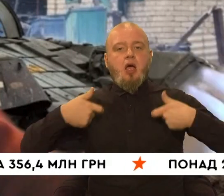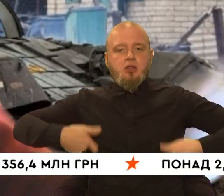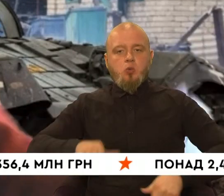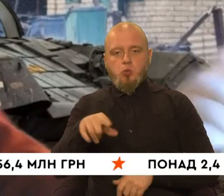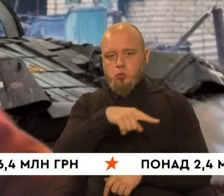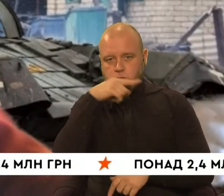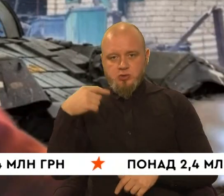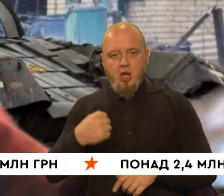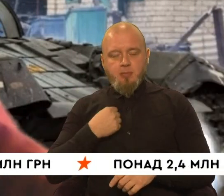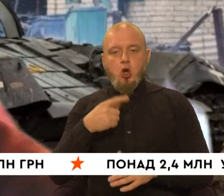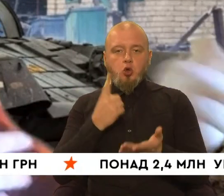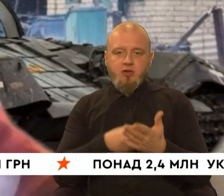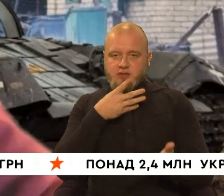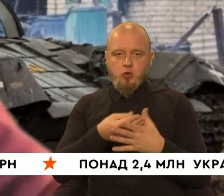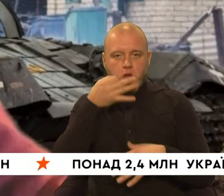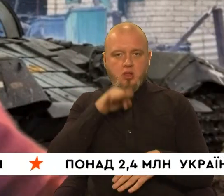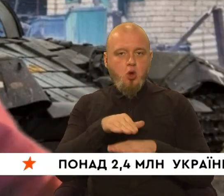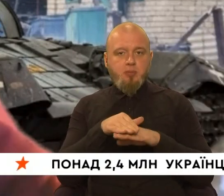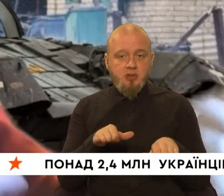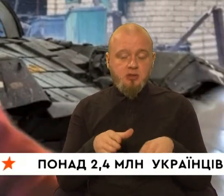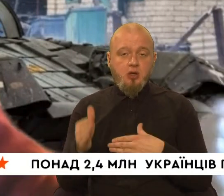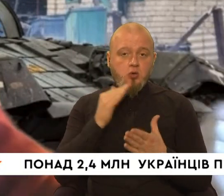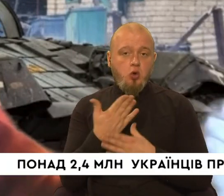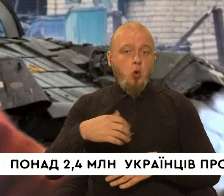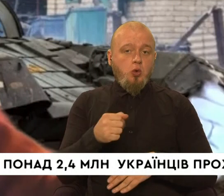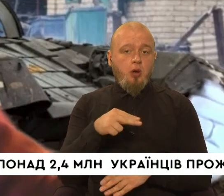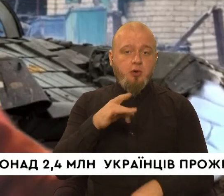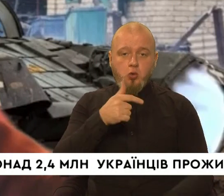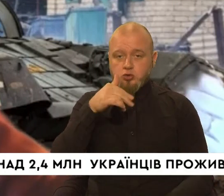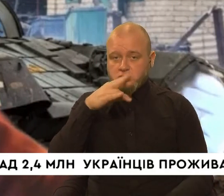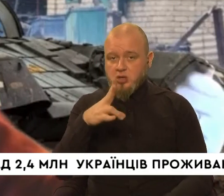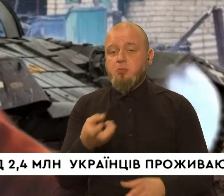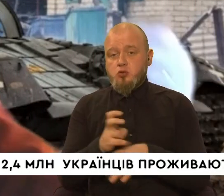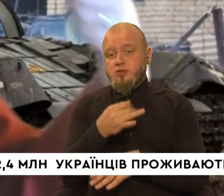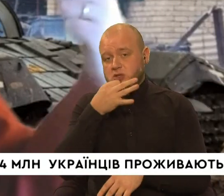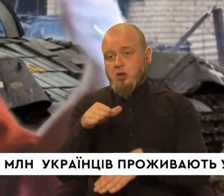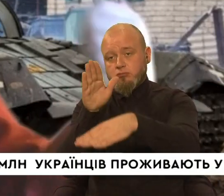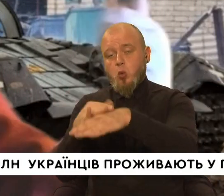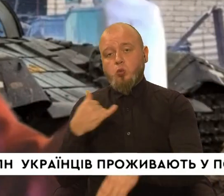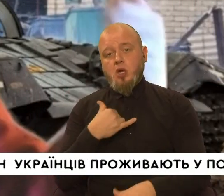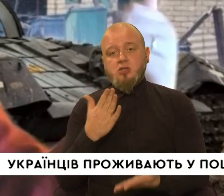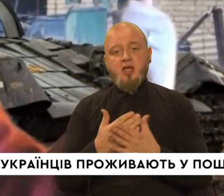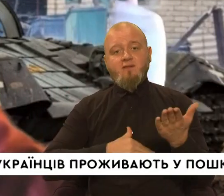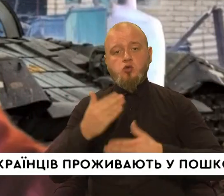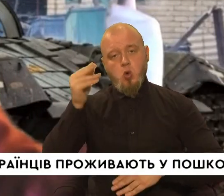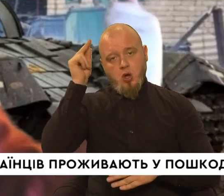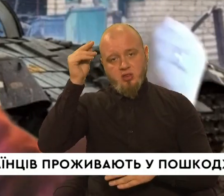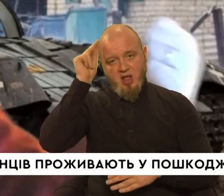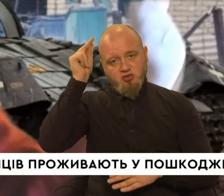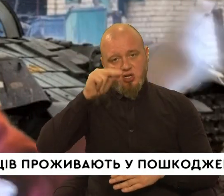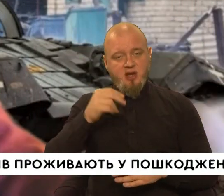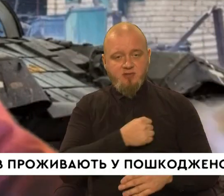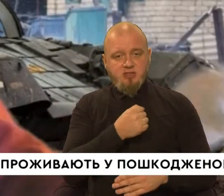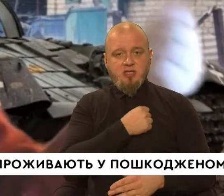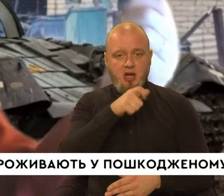російській армії, довели свою некомпетентність. Тож його друг Пригожин прийшов і сказав: у нас є високонавчені війська, і ми